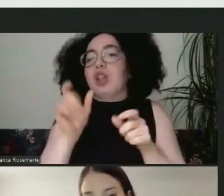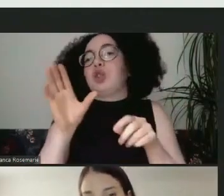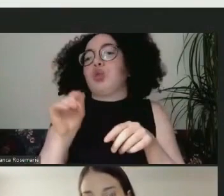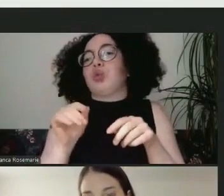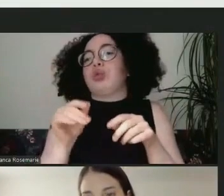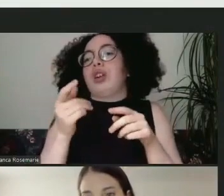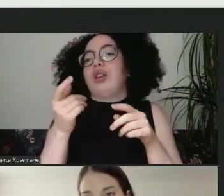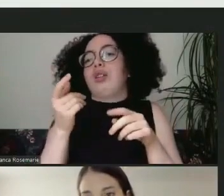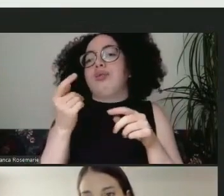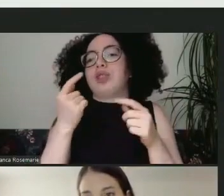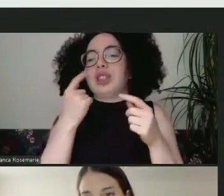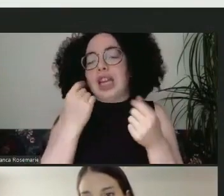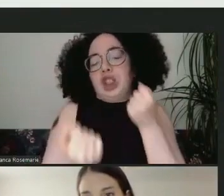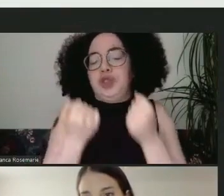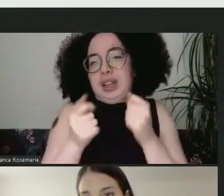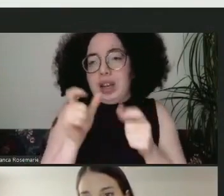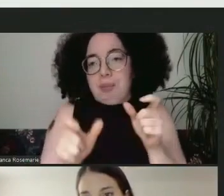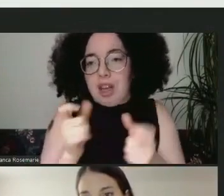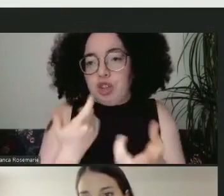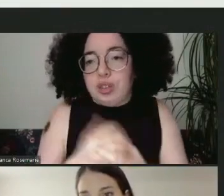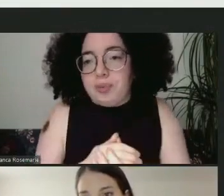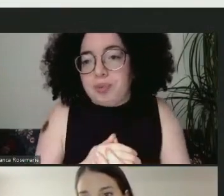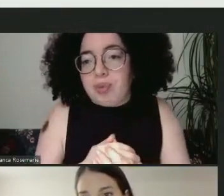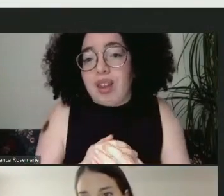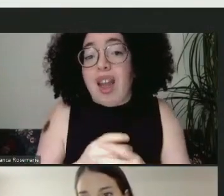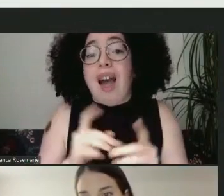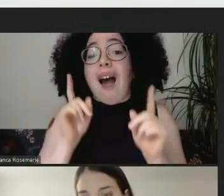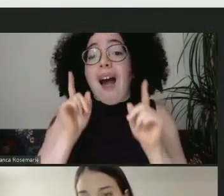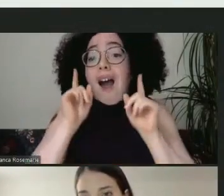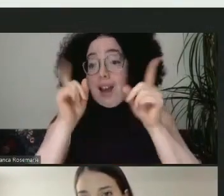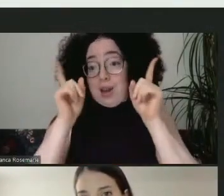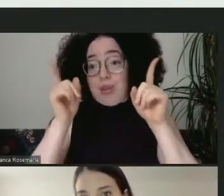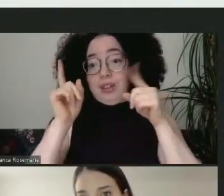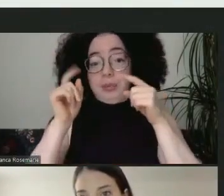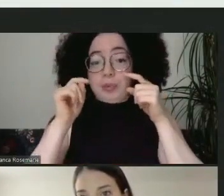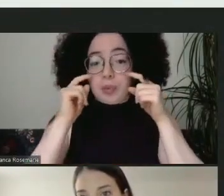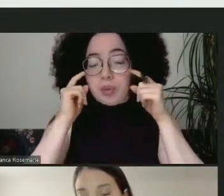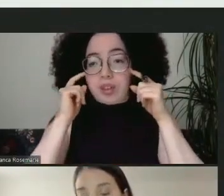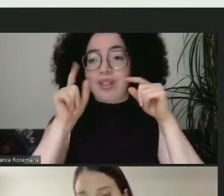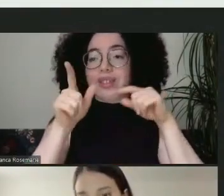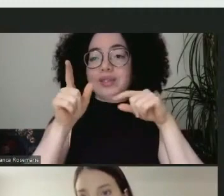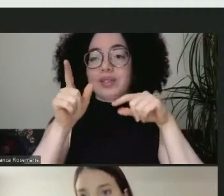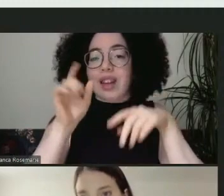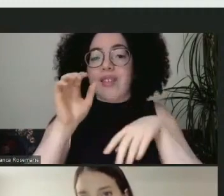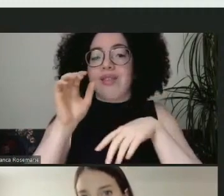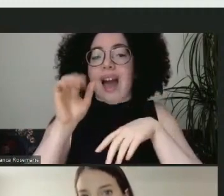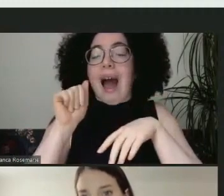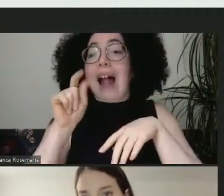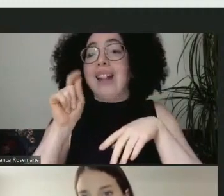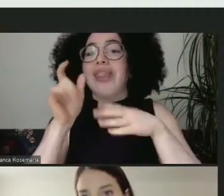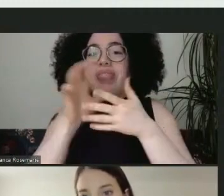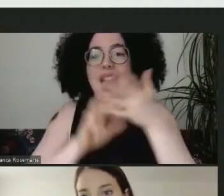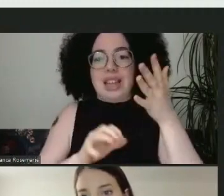Das ist ziemlich einfach für blinde Personen zum Beispiel oder Personen mit einer Sehschwäche. Aber